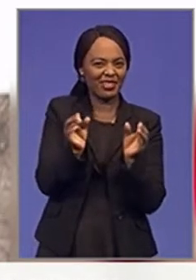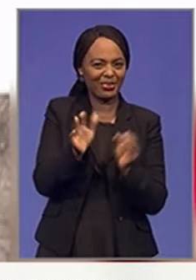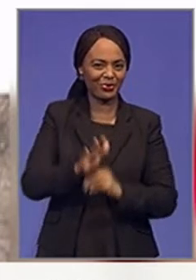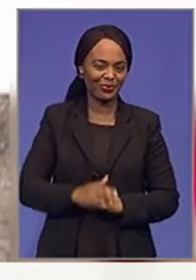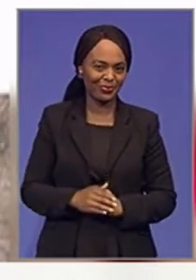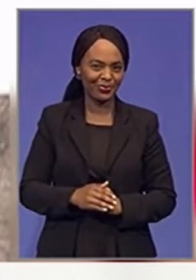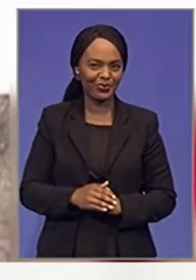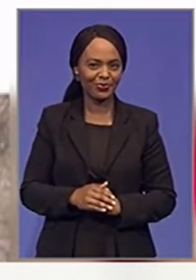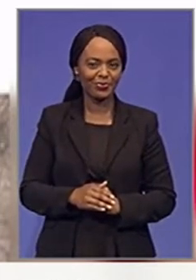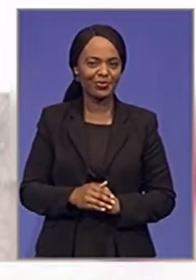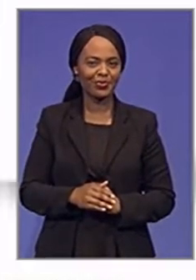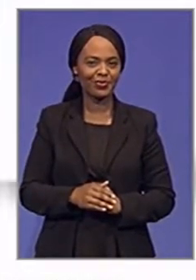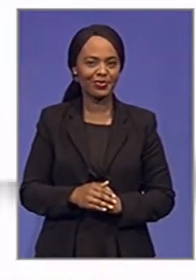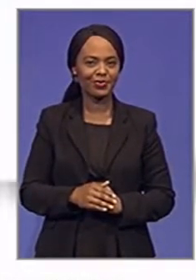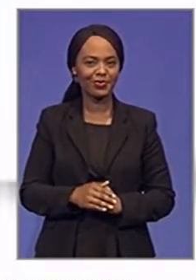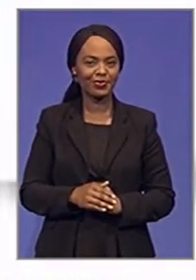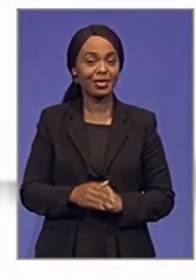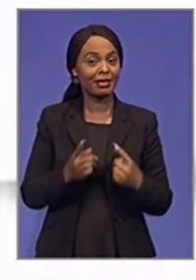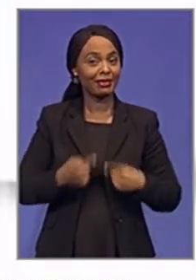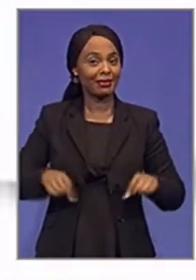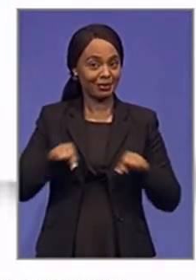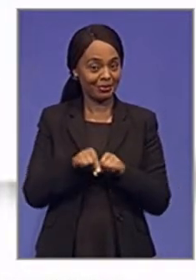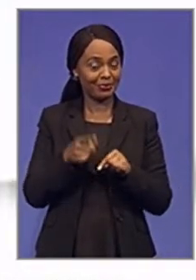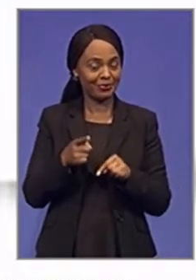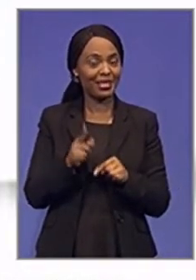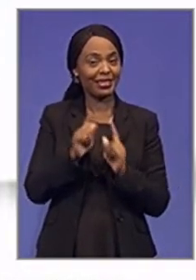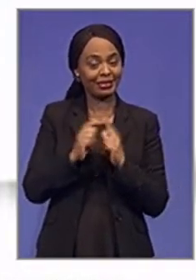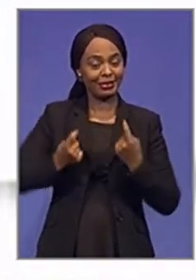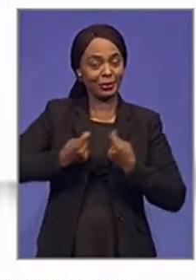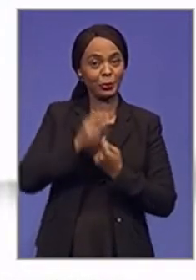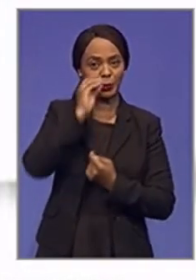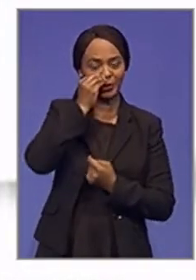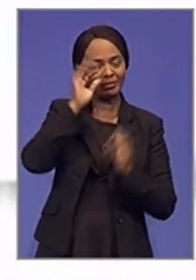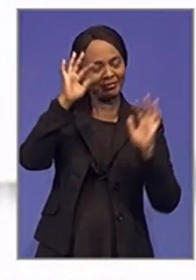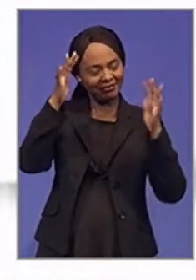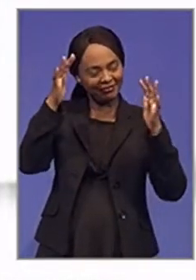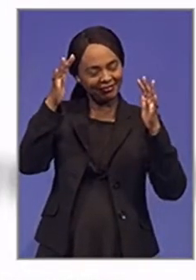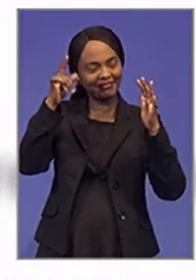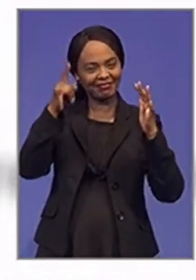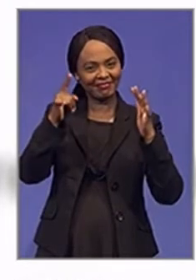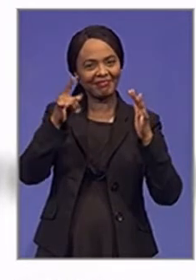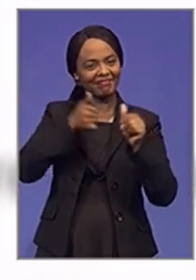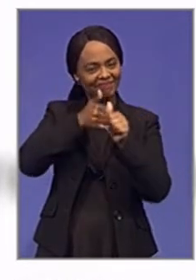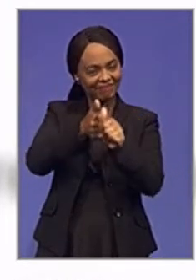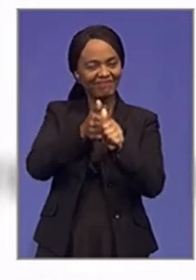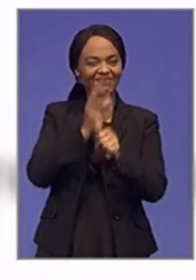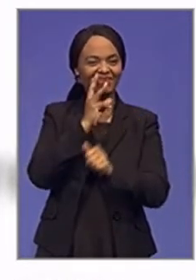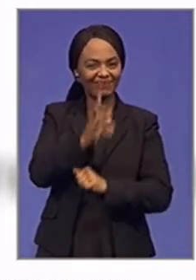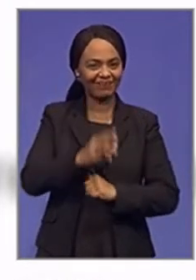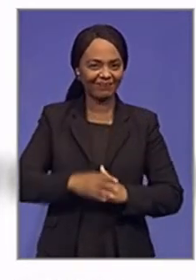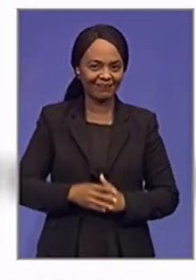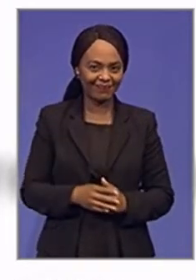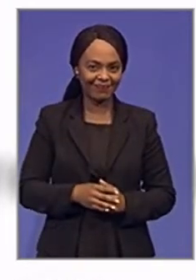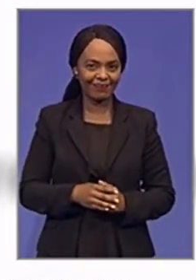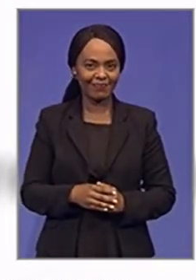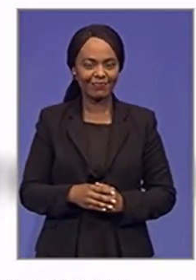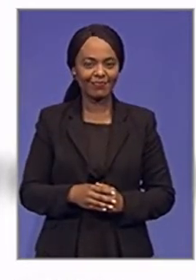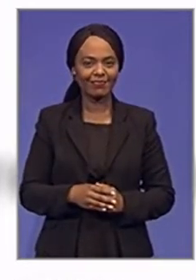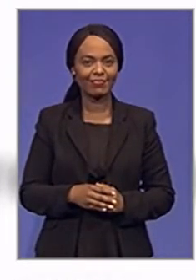ke wa go swana le rena re duma go gata fao gatilego mokone wa ntšhidikgolo ba dira se ka lebaka la